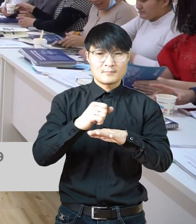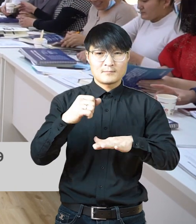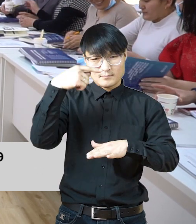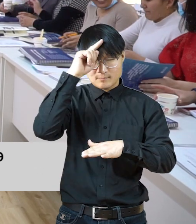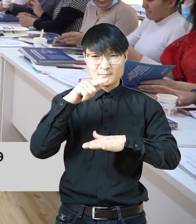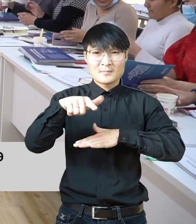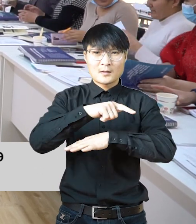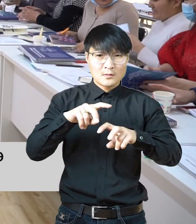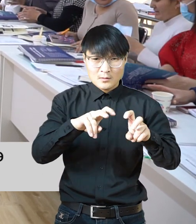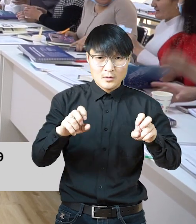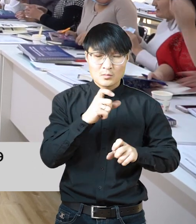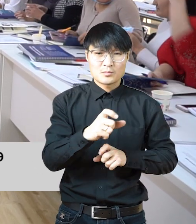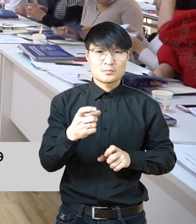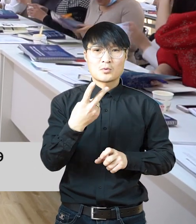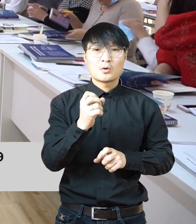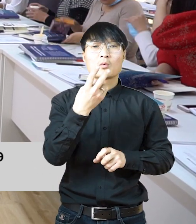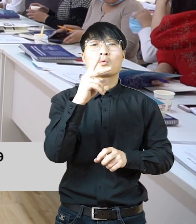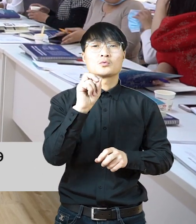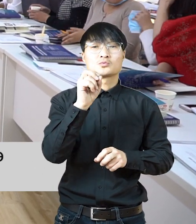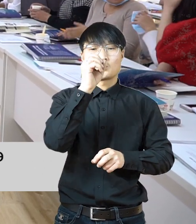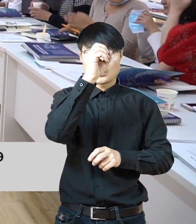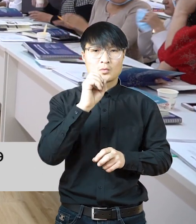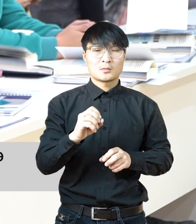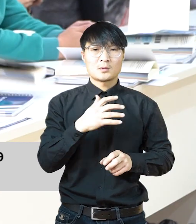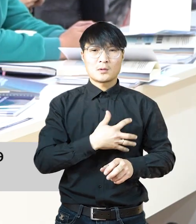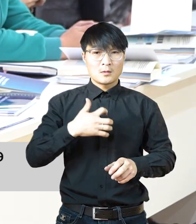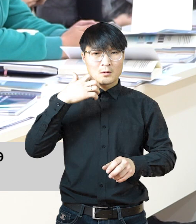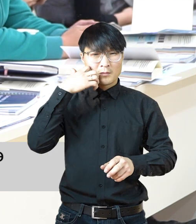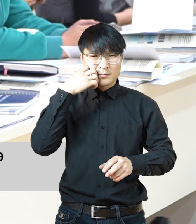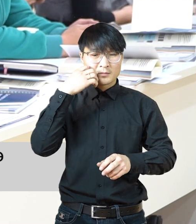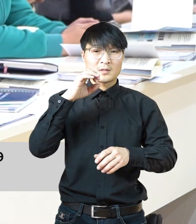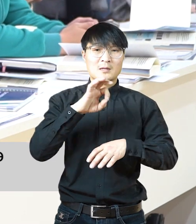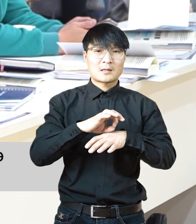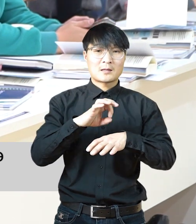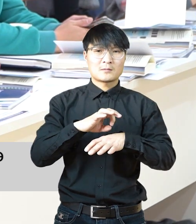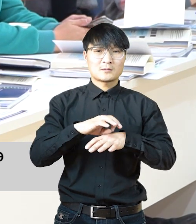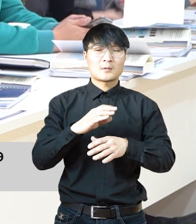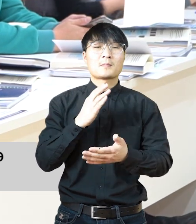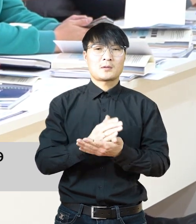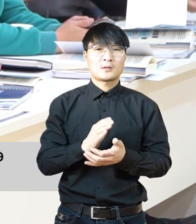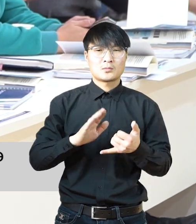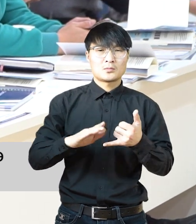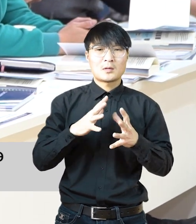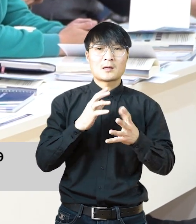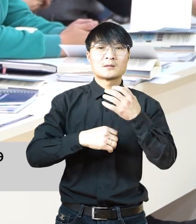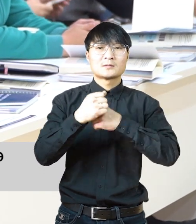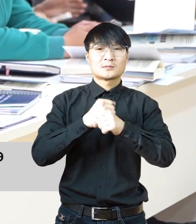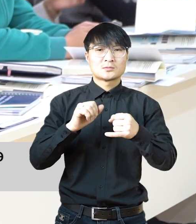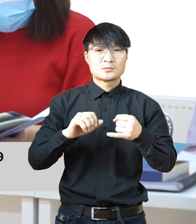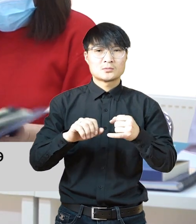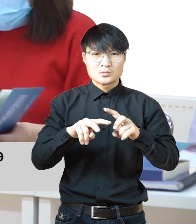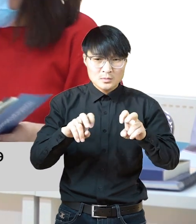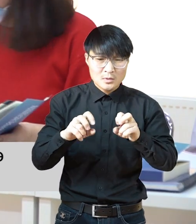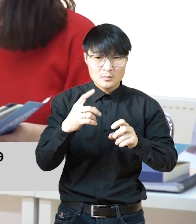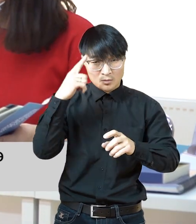Судалгаагаар хүн амын 20-30% сэтгцийн тулгамдсан асуудалтай 2-3% сэтгцийн эмгэгтэй гэж гарчээ. Сүүлийн 10 жилийн судалгаагаар Монгол улсад